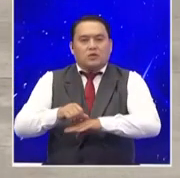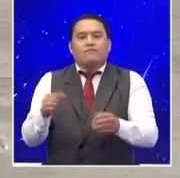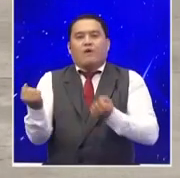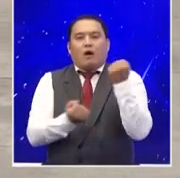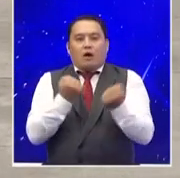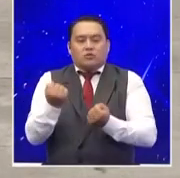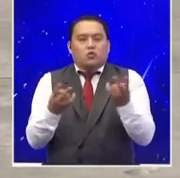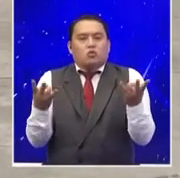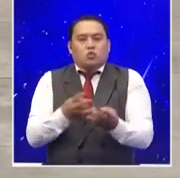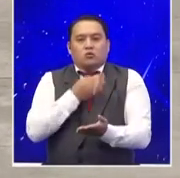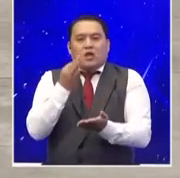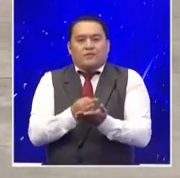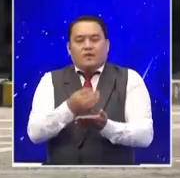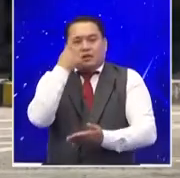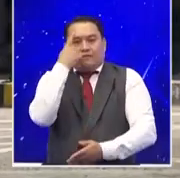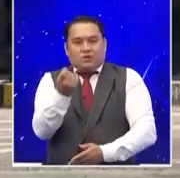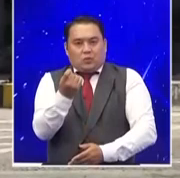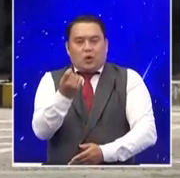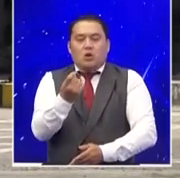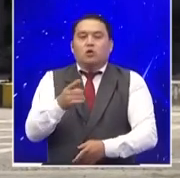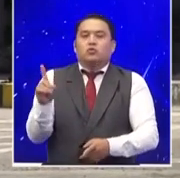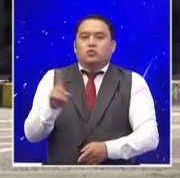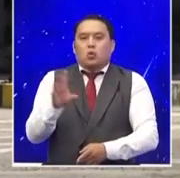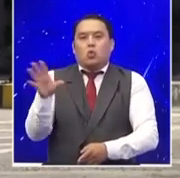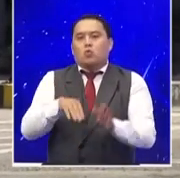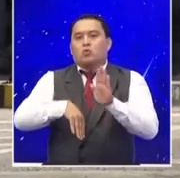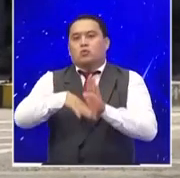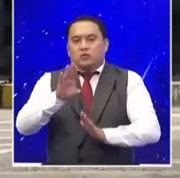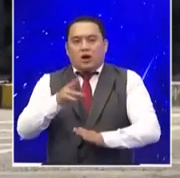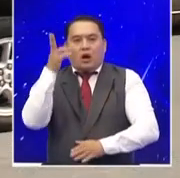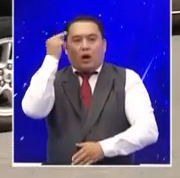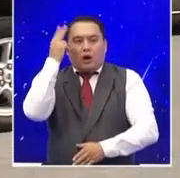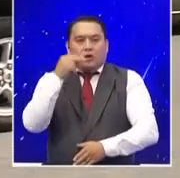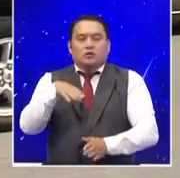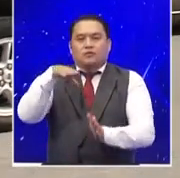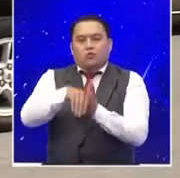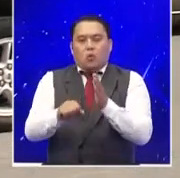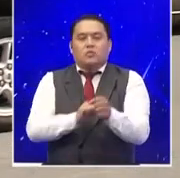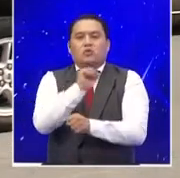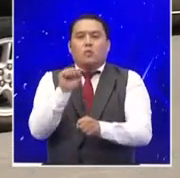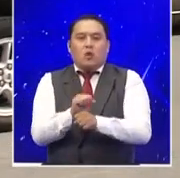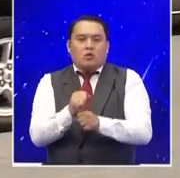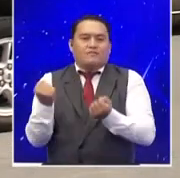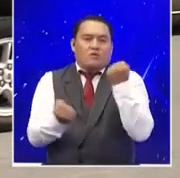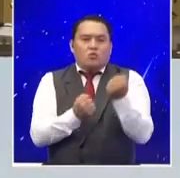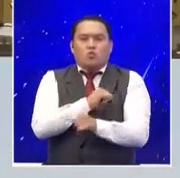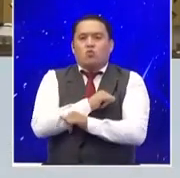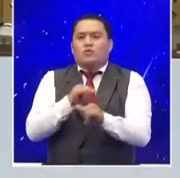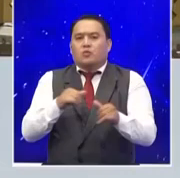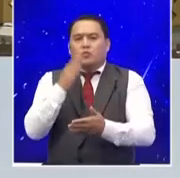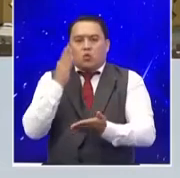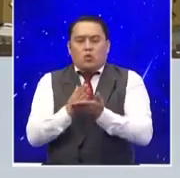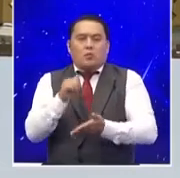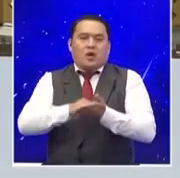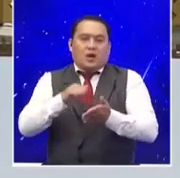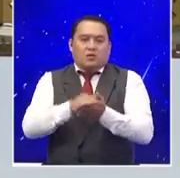водителям приходит соответствующее СМС-уведомление. Несмотря на все улучшения, количество размещенных в сухом порту водителей все еще велико. Главной